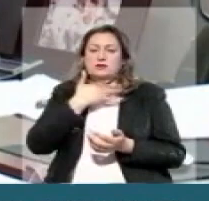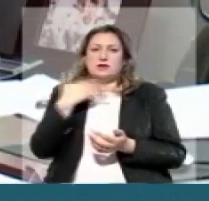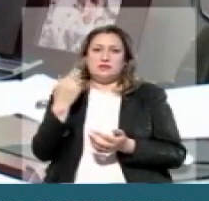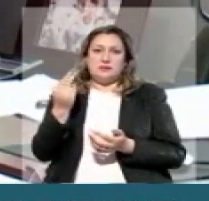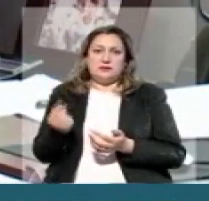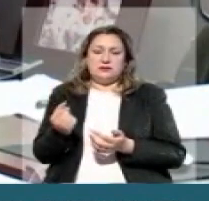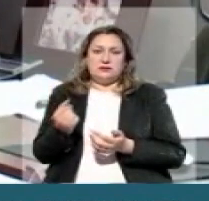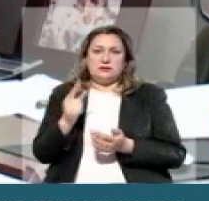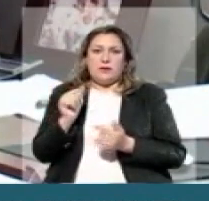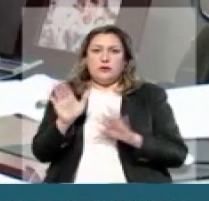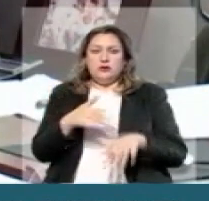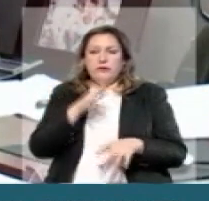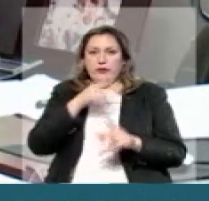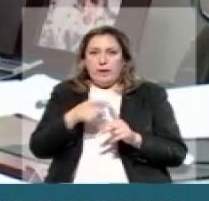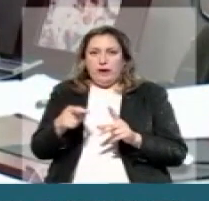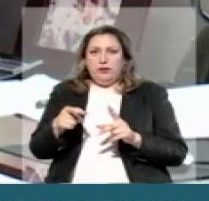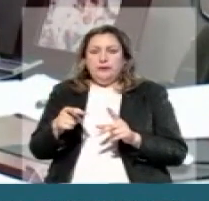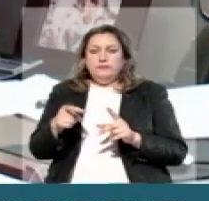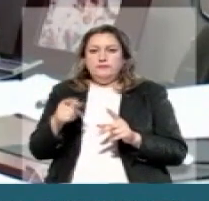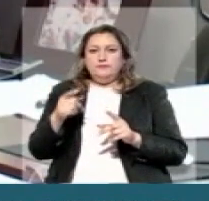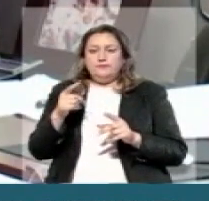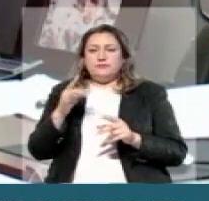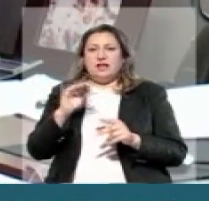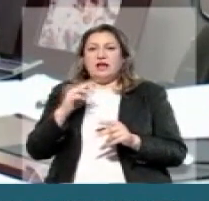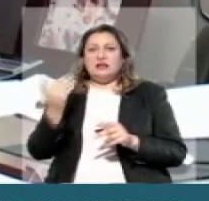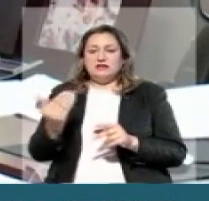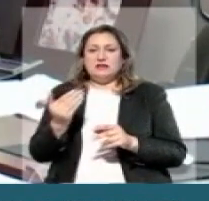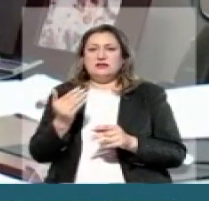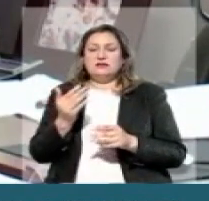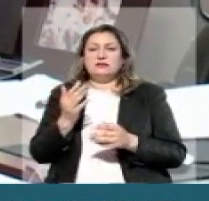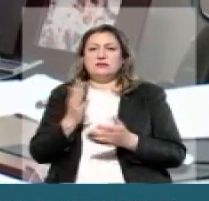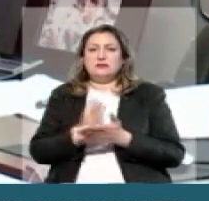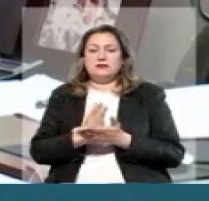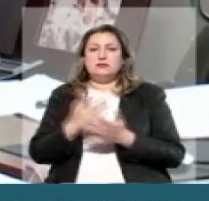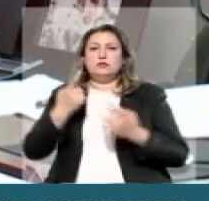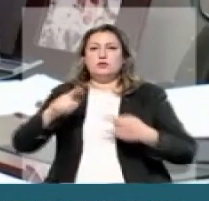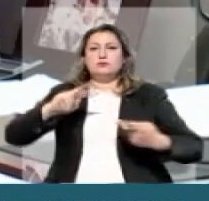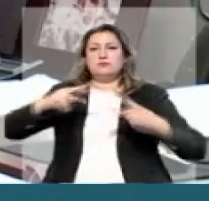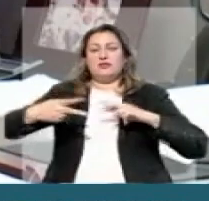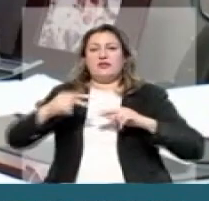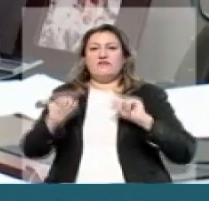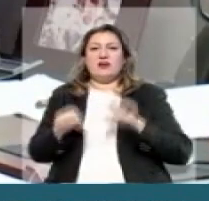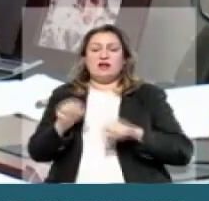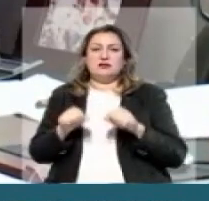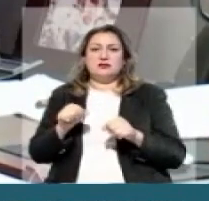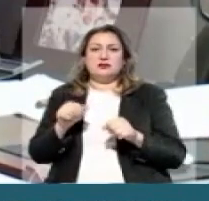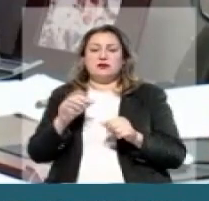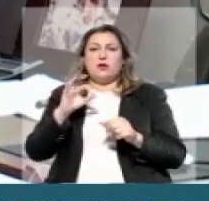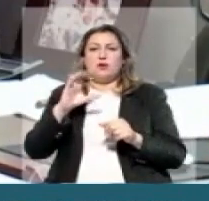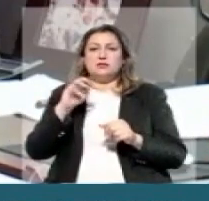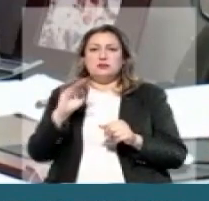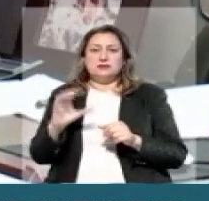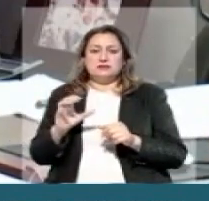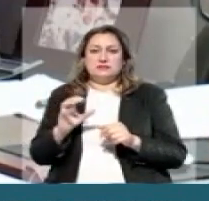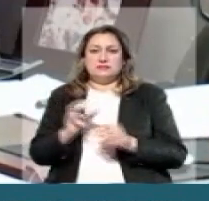әлеуметтік медициналық сақтандыру жүйесіне қатысудың баламалы нұсқасы әзірленді. Бұл сақтандыру мәртебесін алу үшін алдын ала 12 айға